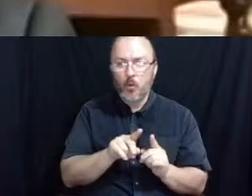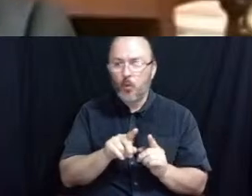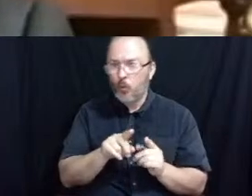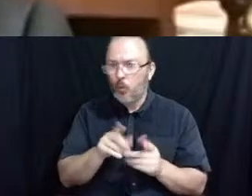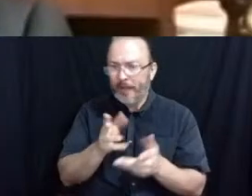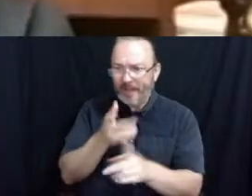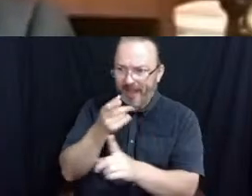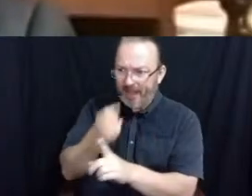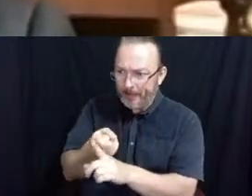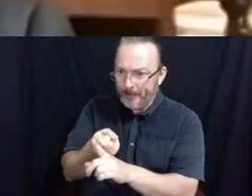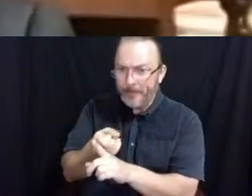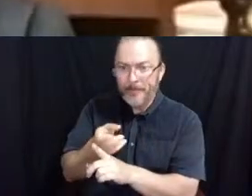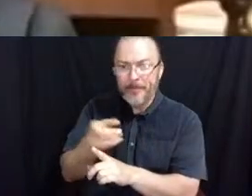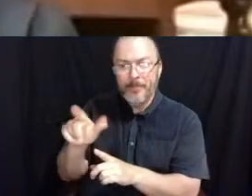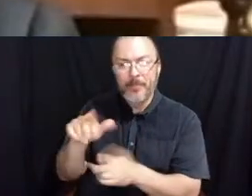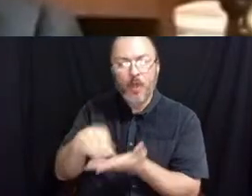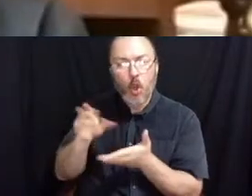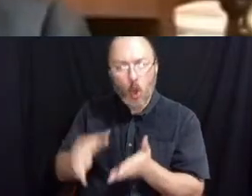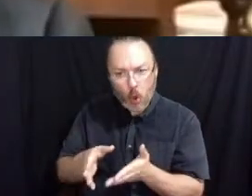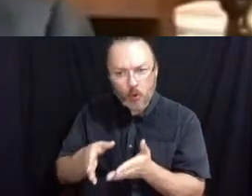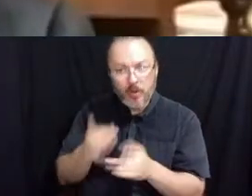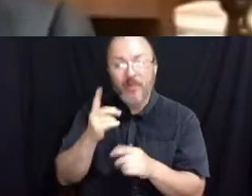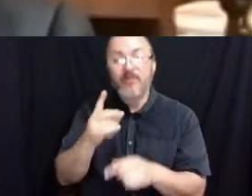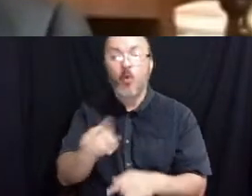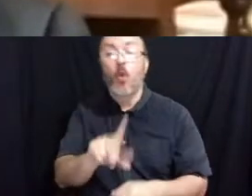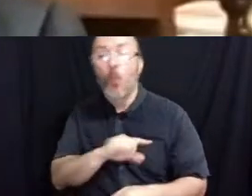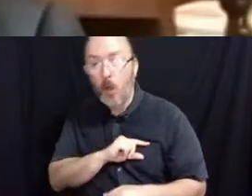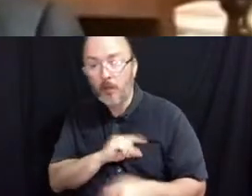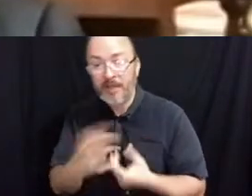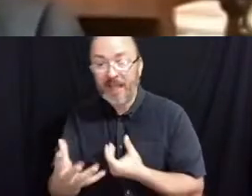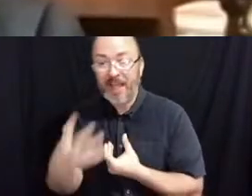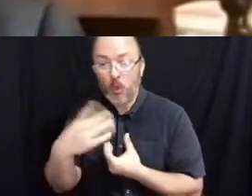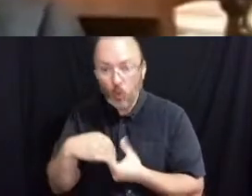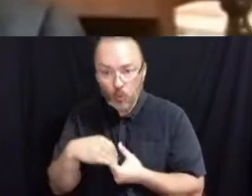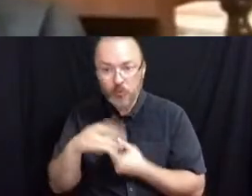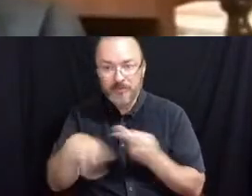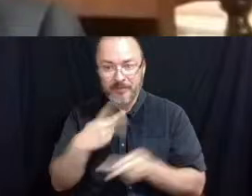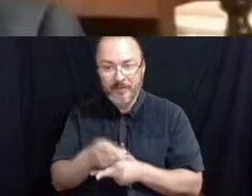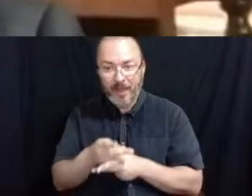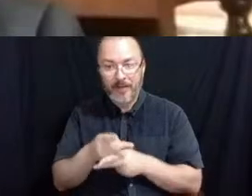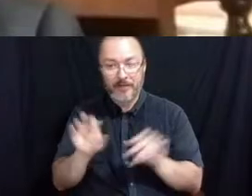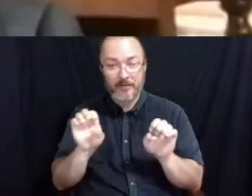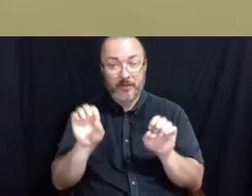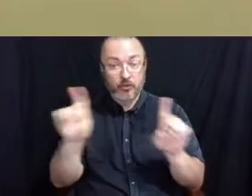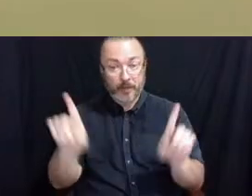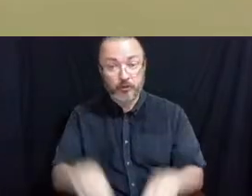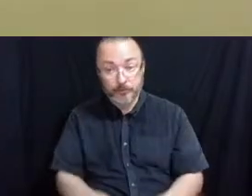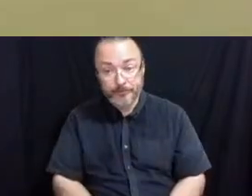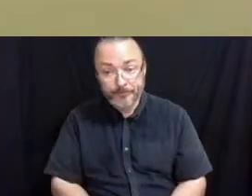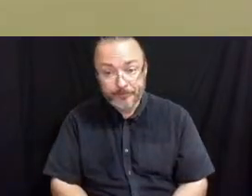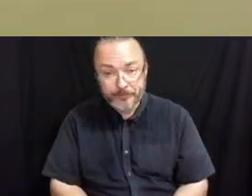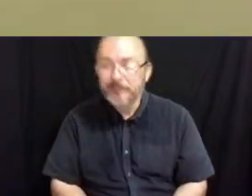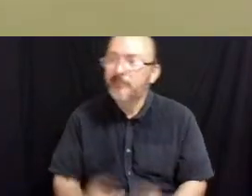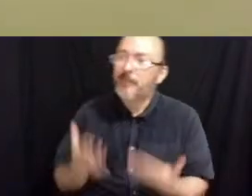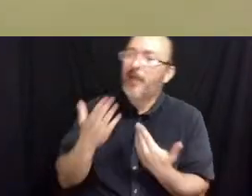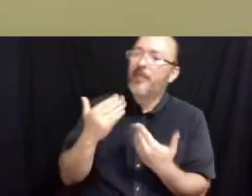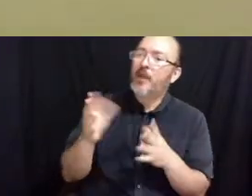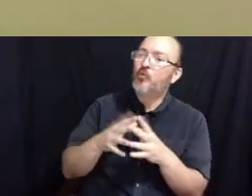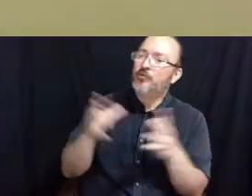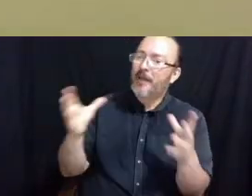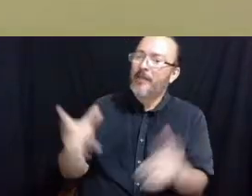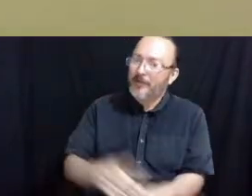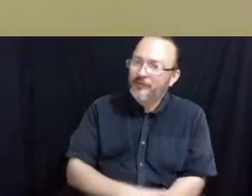Et ainsi, les enseignants pourront aider à réaliser l'éducation inclusive de qualité. Merci beaucoup,